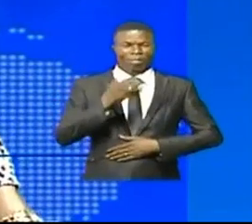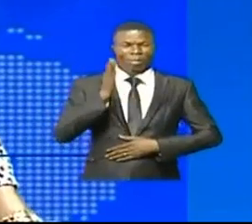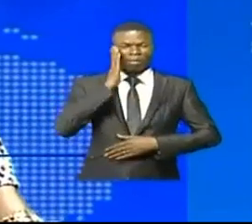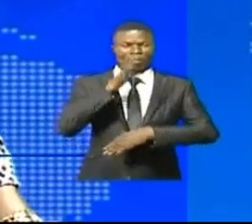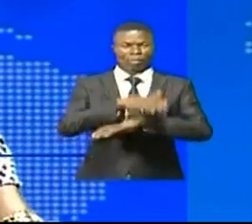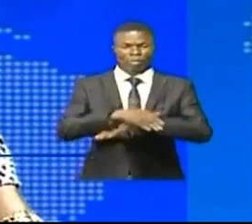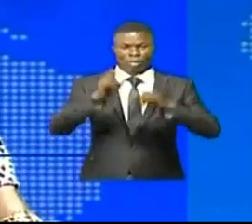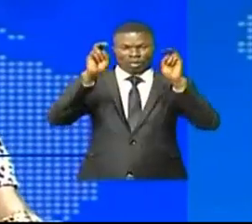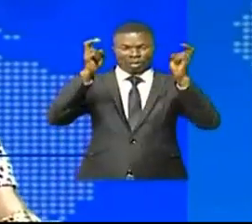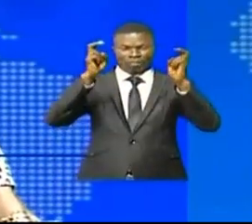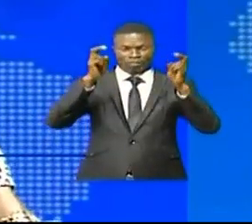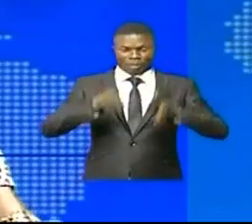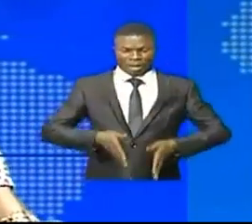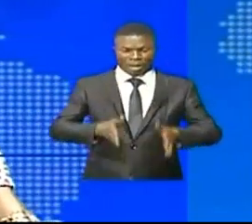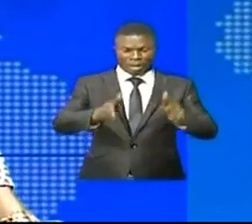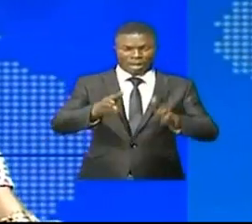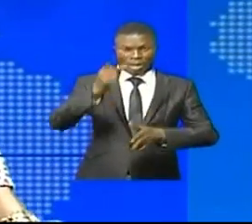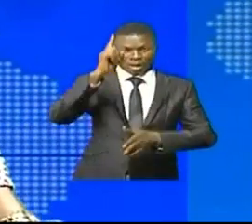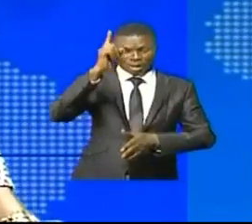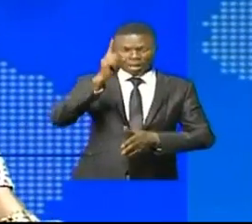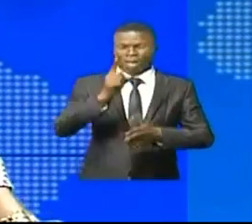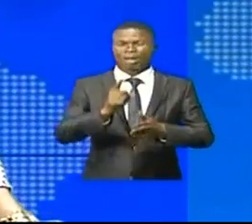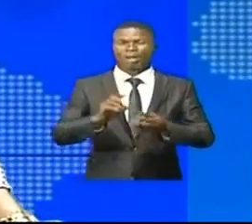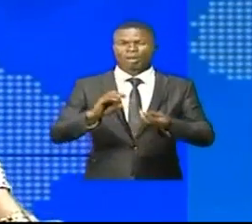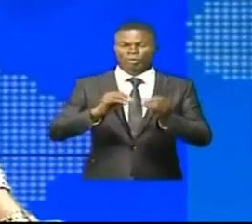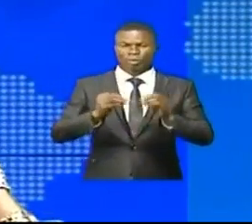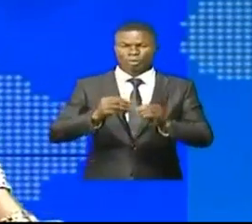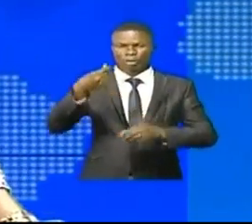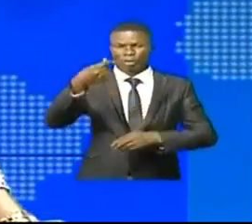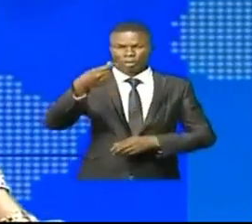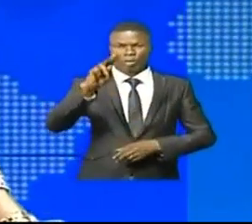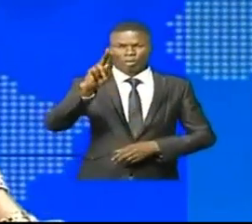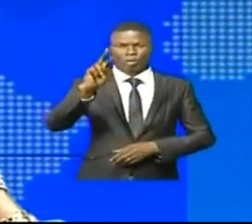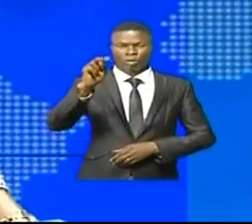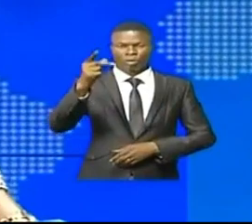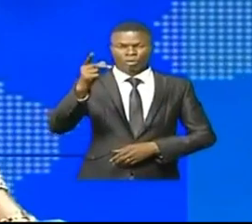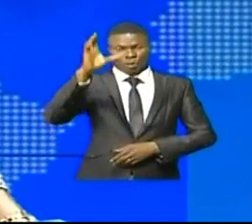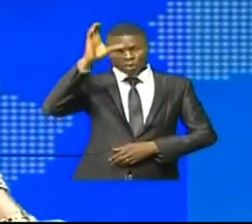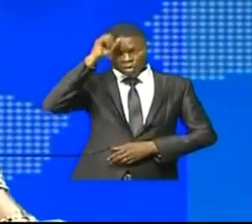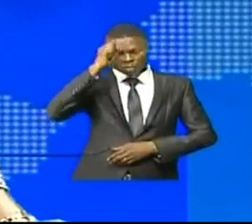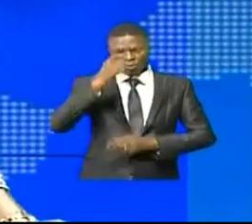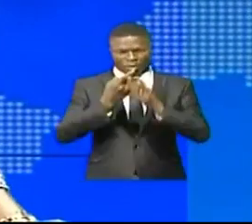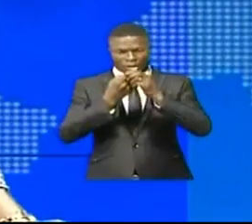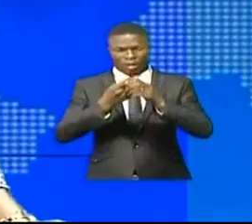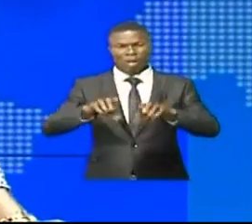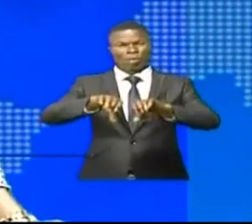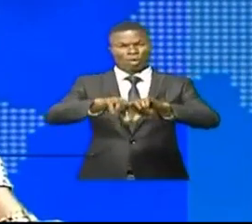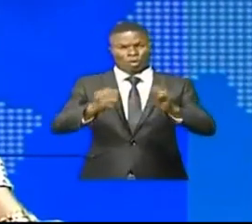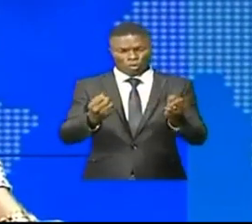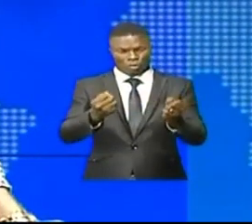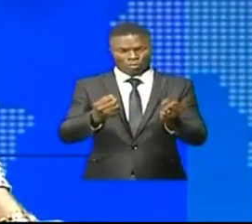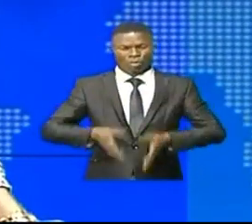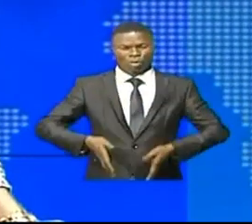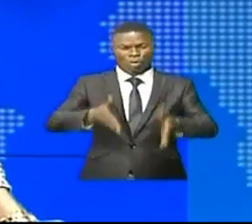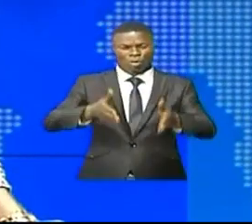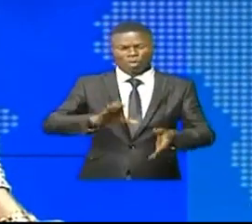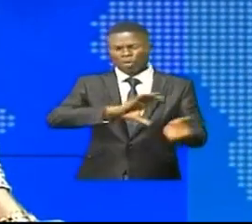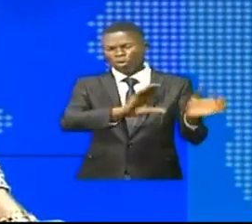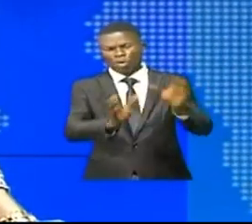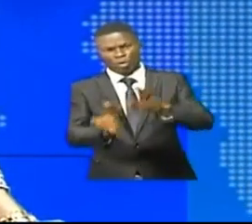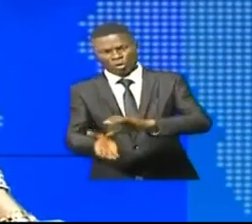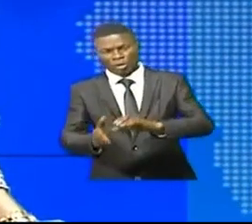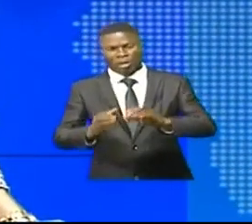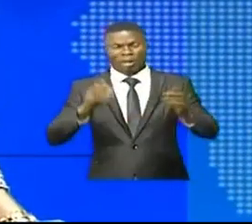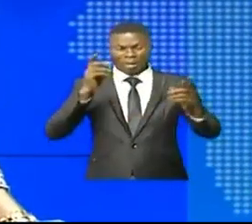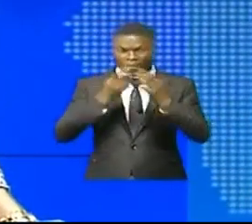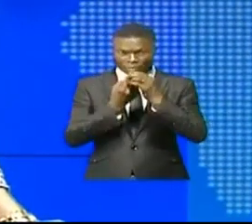de ce journal, la route nationale numéro 1, axe Gungu-Kwilu, est menacée de coupures par des têtes d'érosion qui envisagent également le